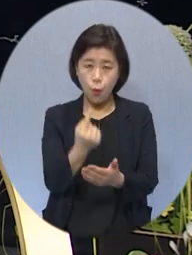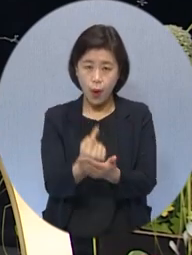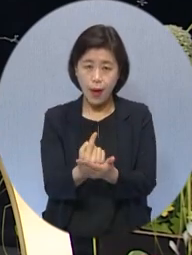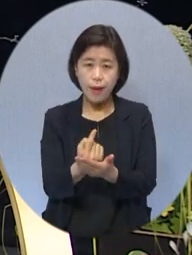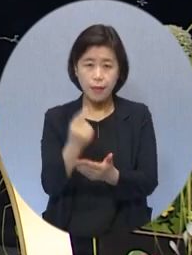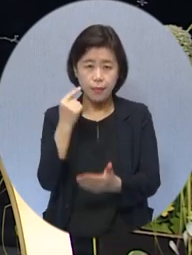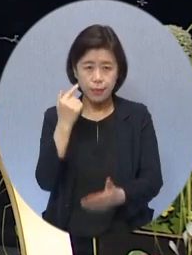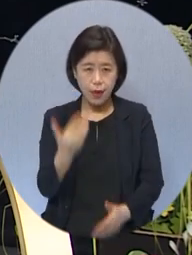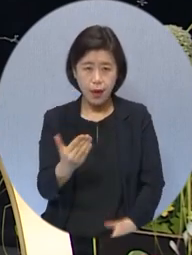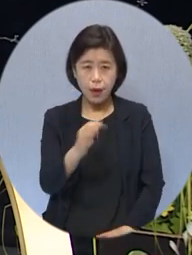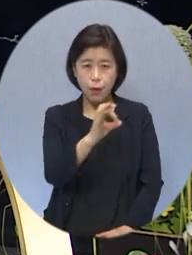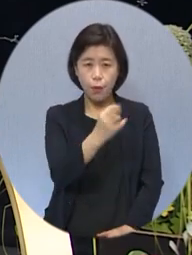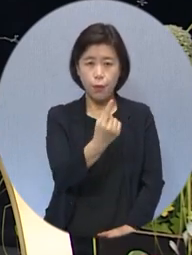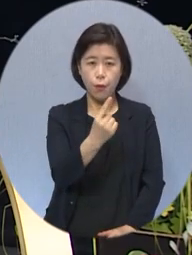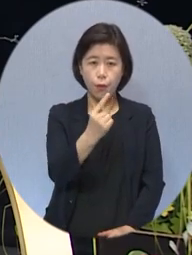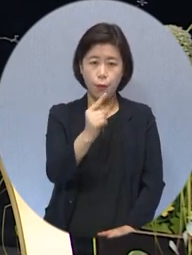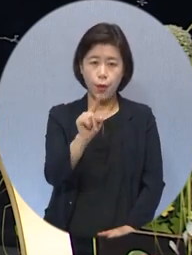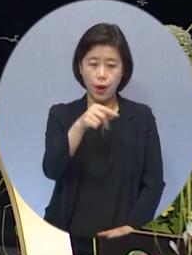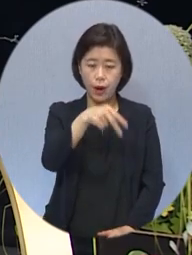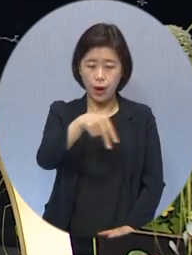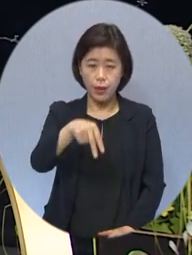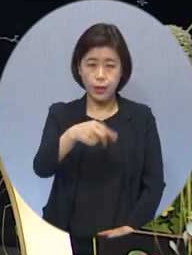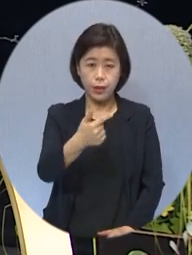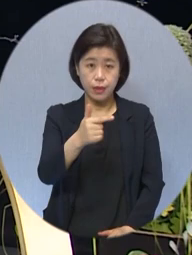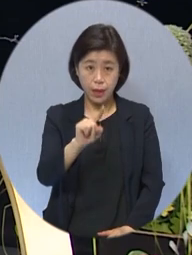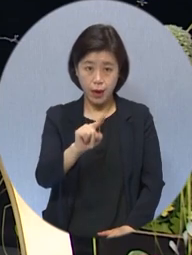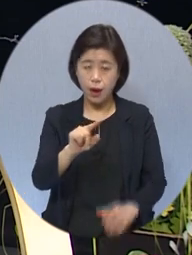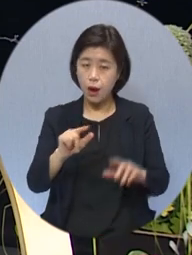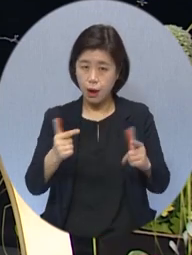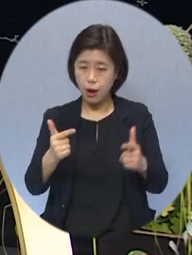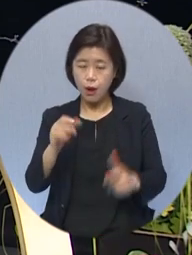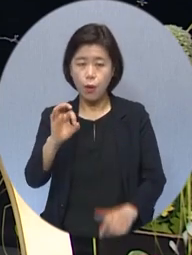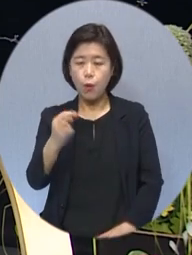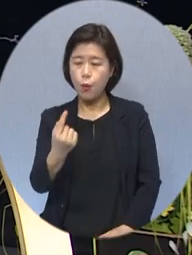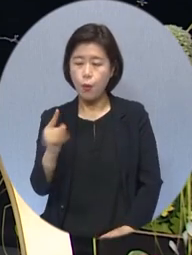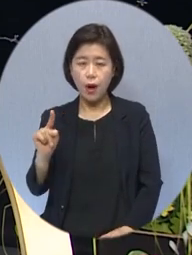표현하여 삶에서 벗어날 수 없는 걸음의 속도와